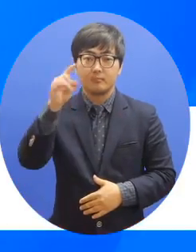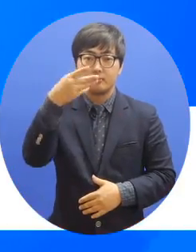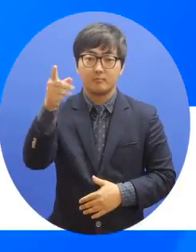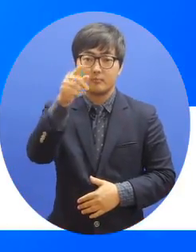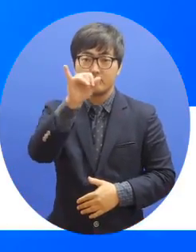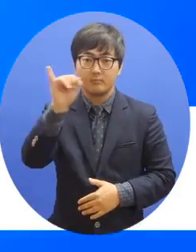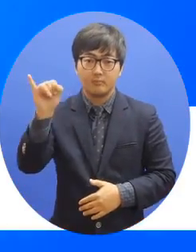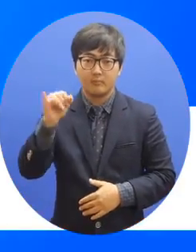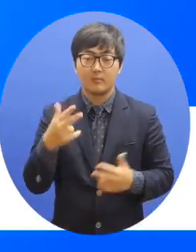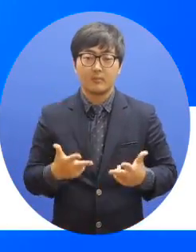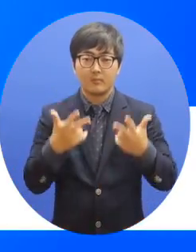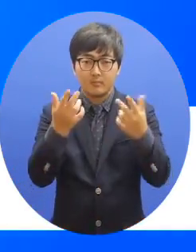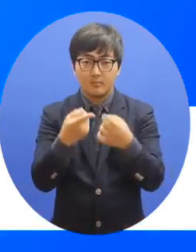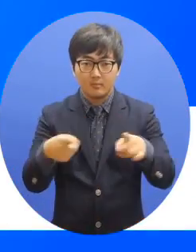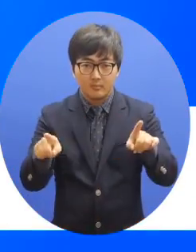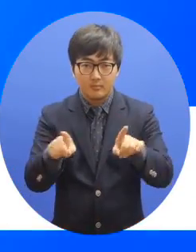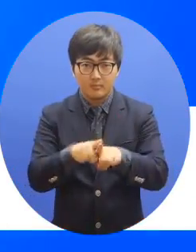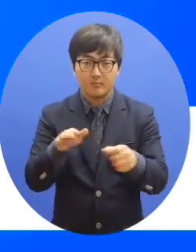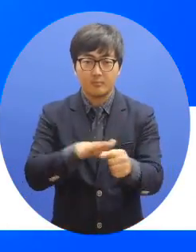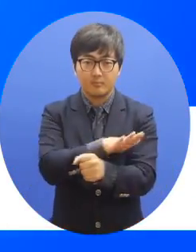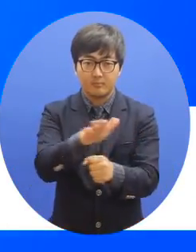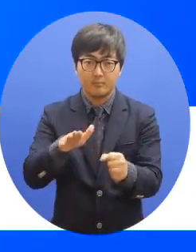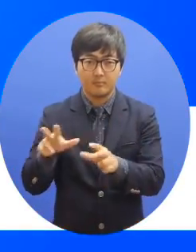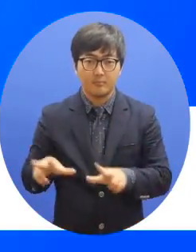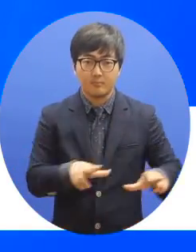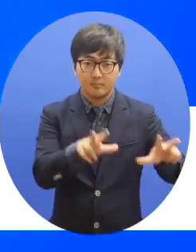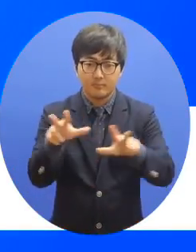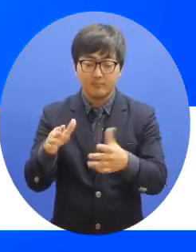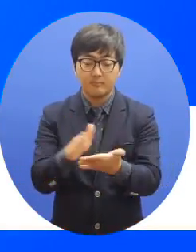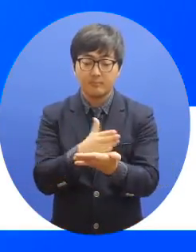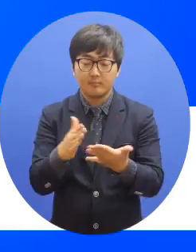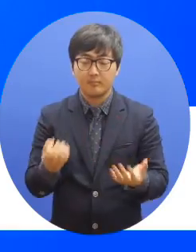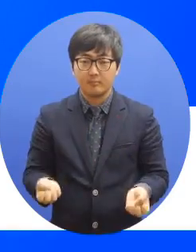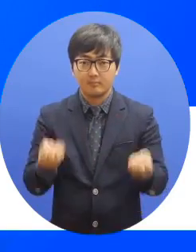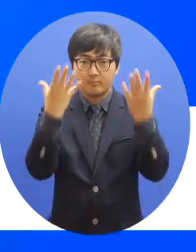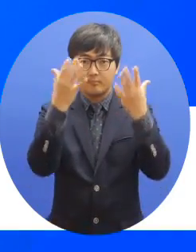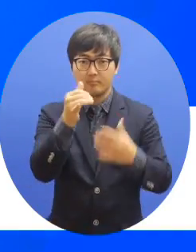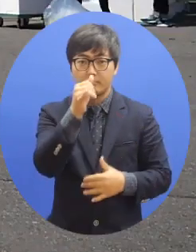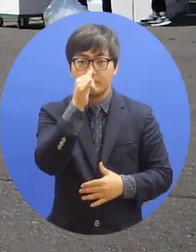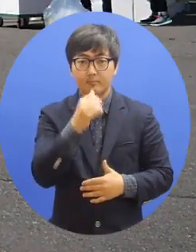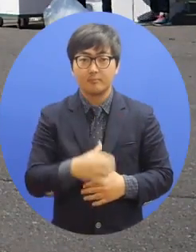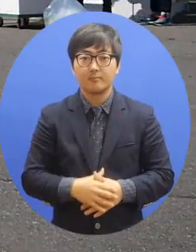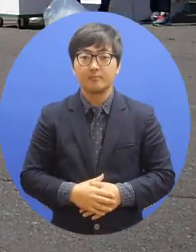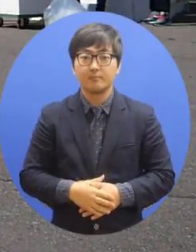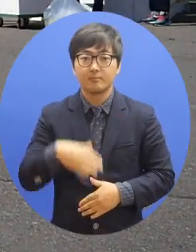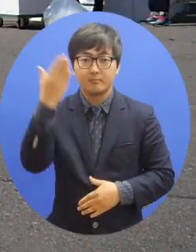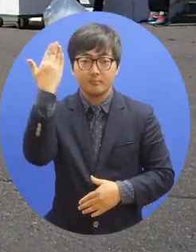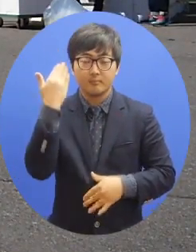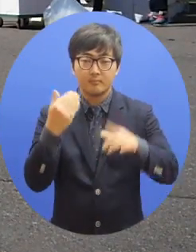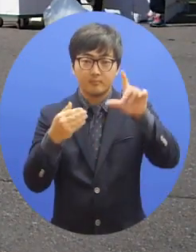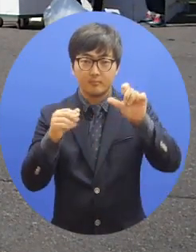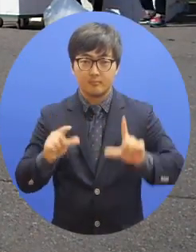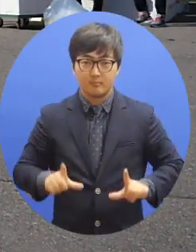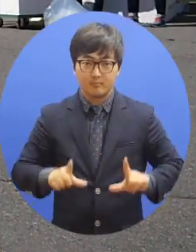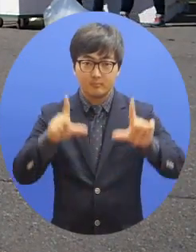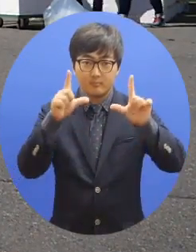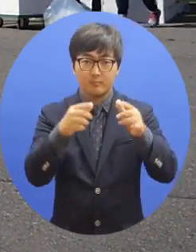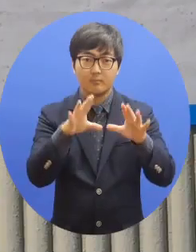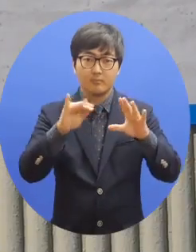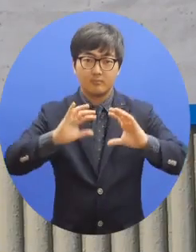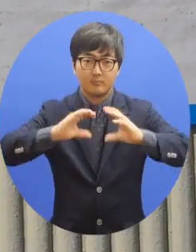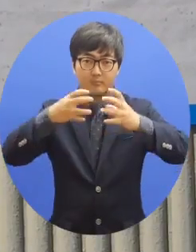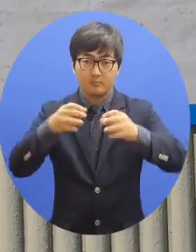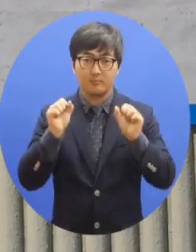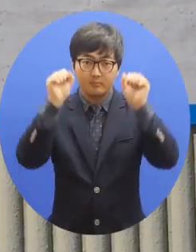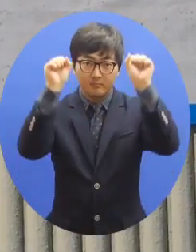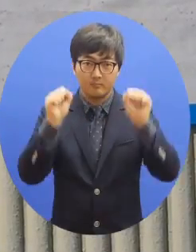애터미와 자원봉사자가 함께하는 사랑의 김장 나눔 행사가 개최됐습니다. 지난 15일